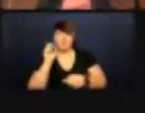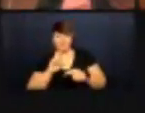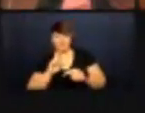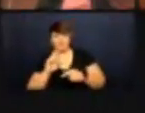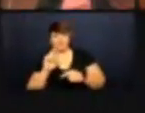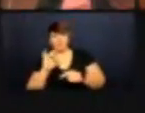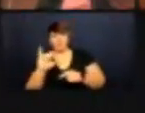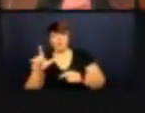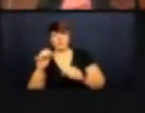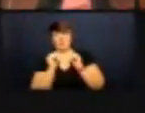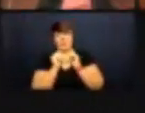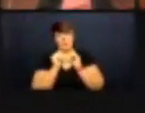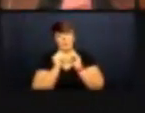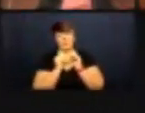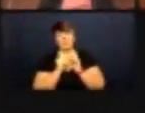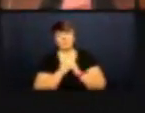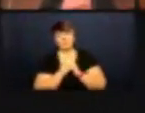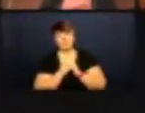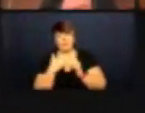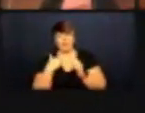katika masomo yao.